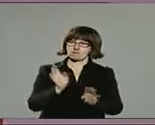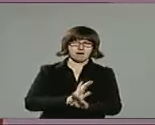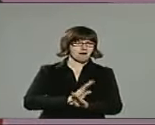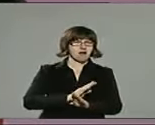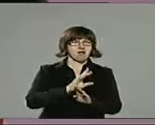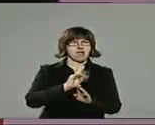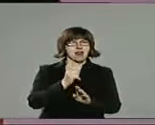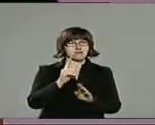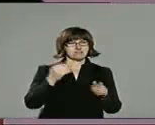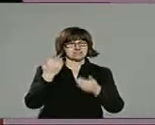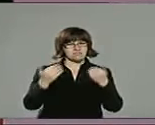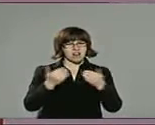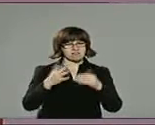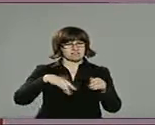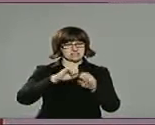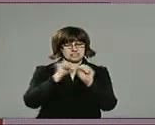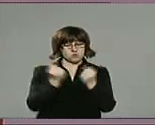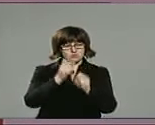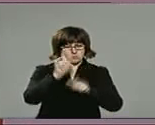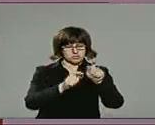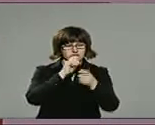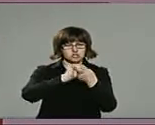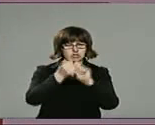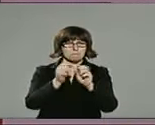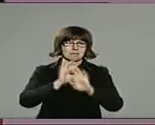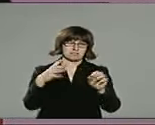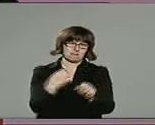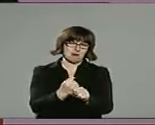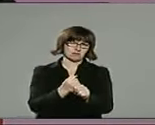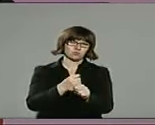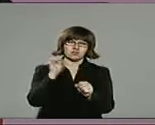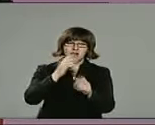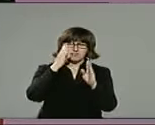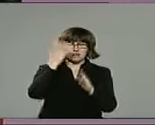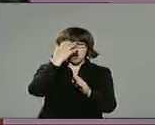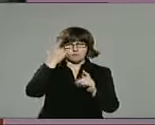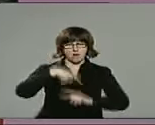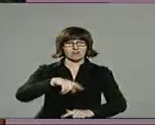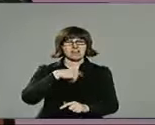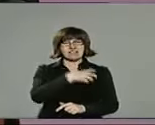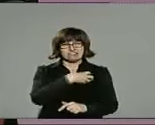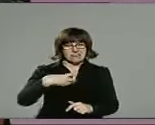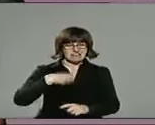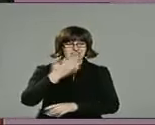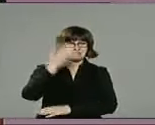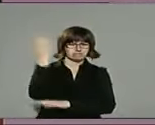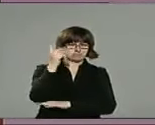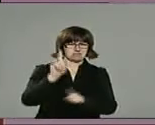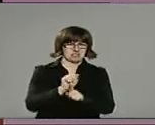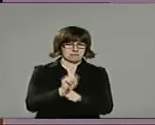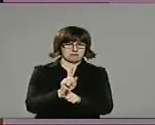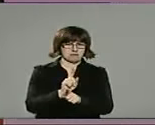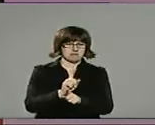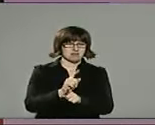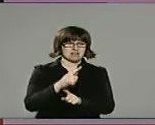die Lebensverhältnisse der Menschen zum Besseren wenden wollen. Und nehmt mir eins ab, als ich in Dresden zu euch gesprochen habe,